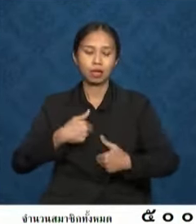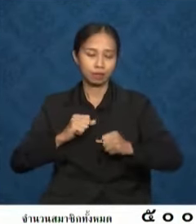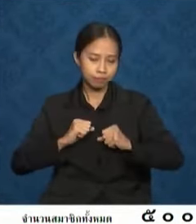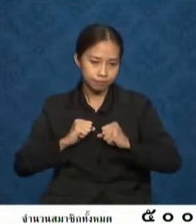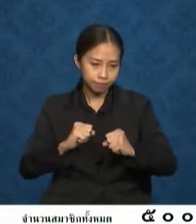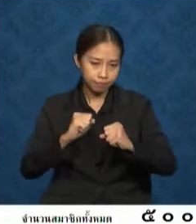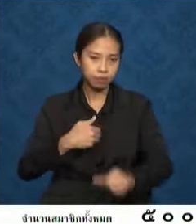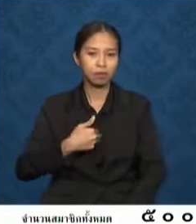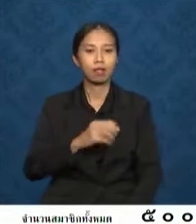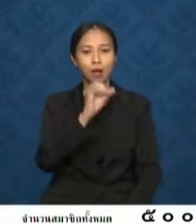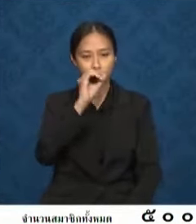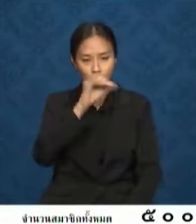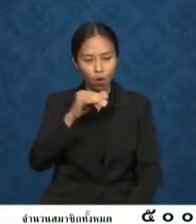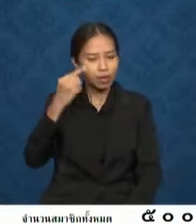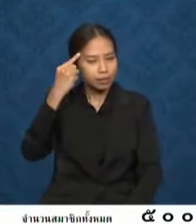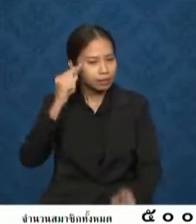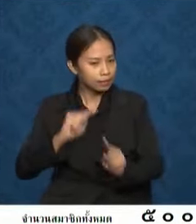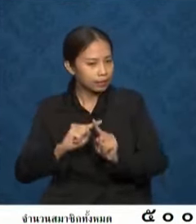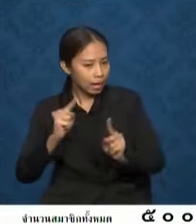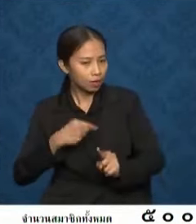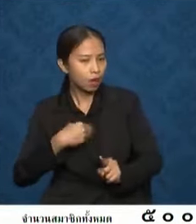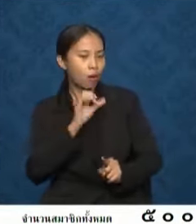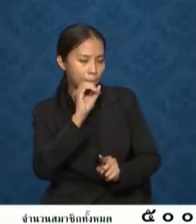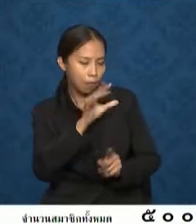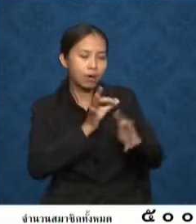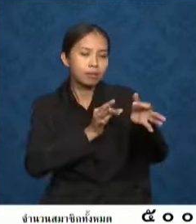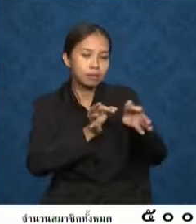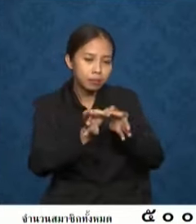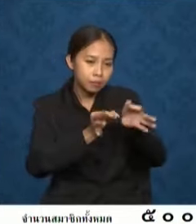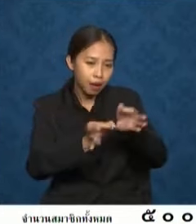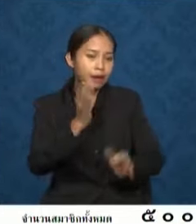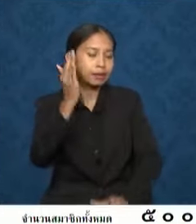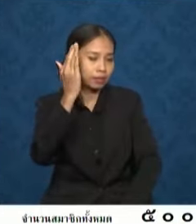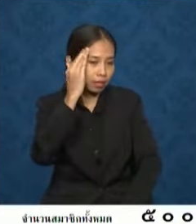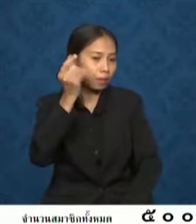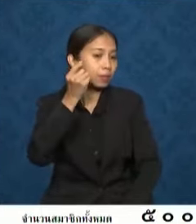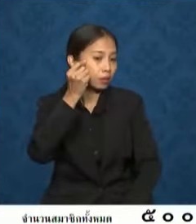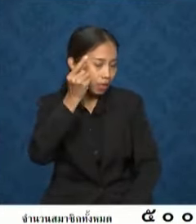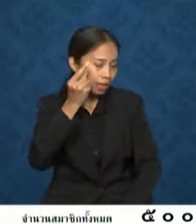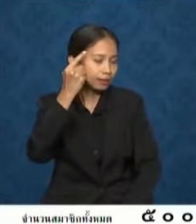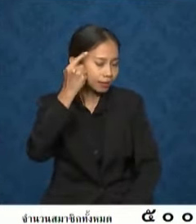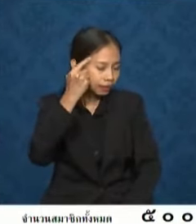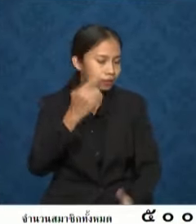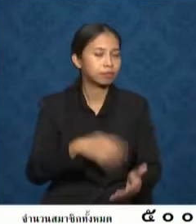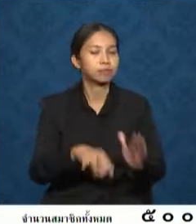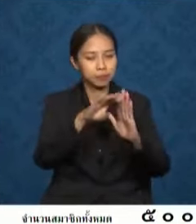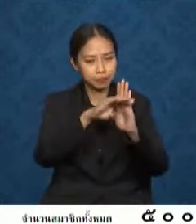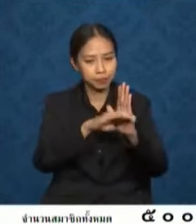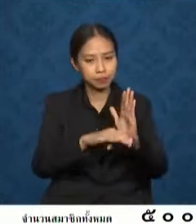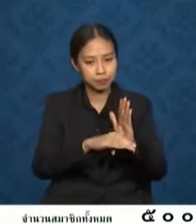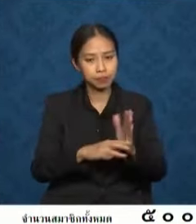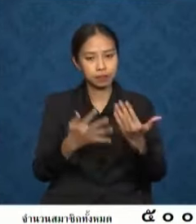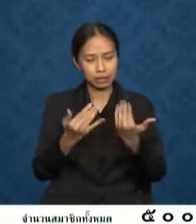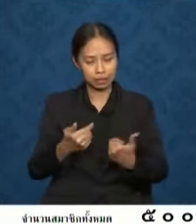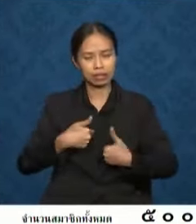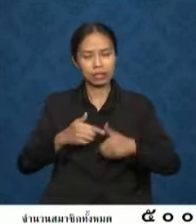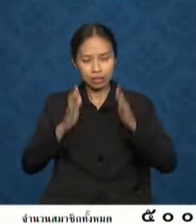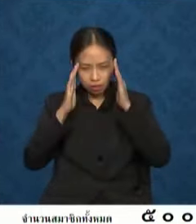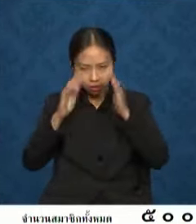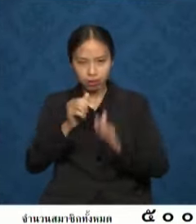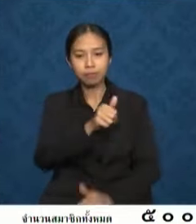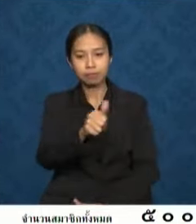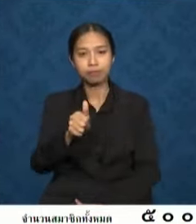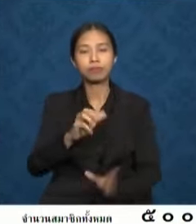จะแสดงความเห็นต่างให้อีกฝ่ายได้รับรู้ให้เขาได้ไตร่ตองต่างหากคือความปรารถนาดีที่